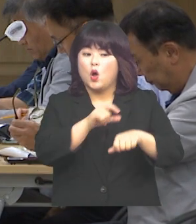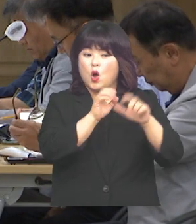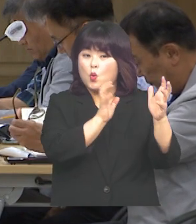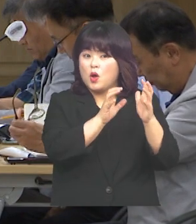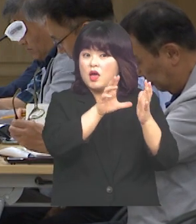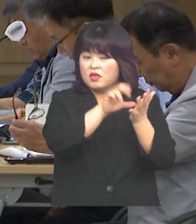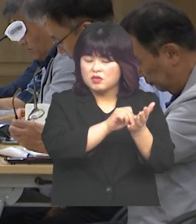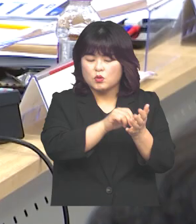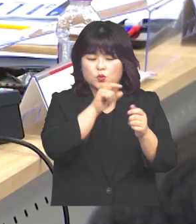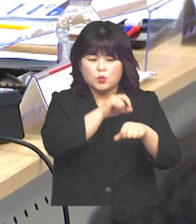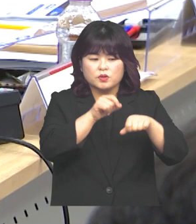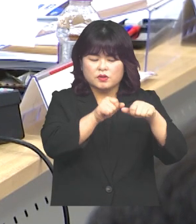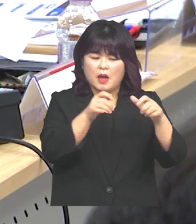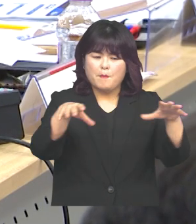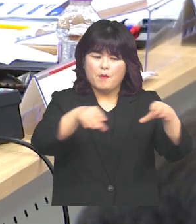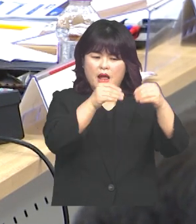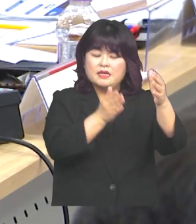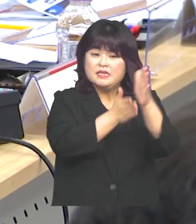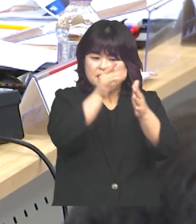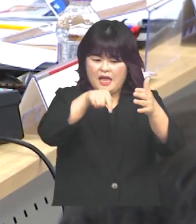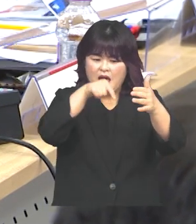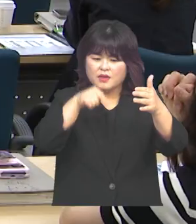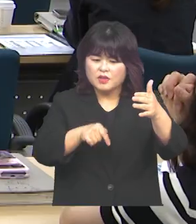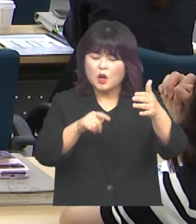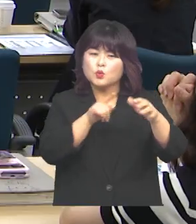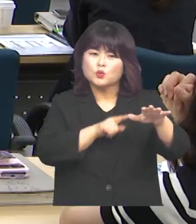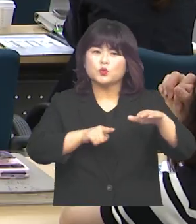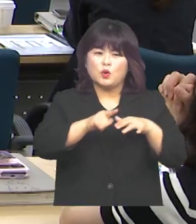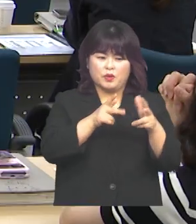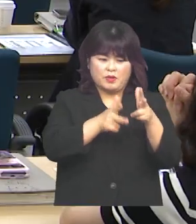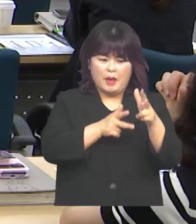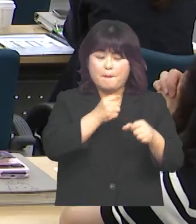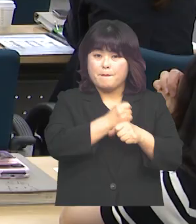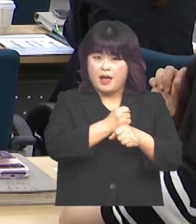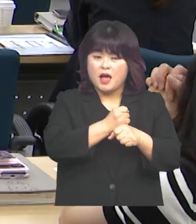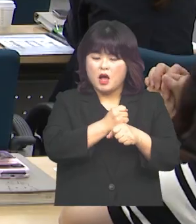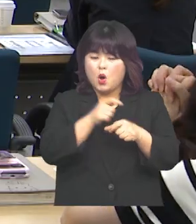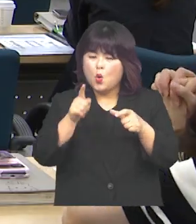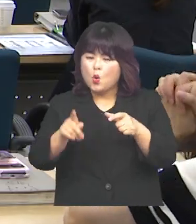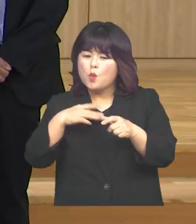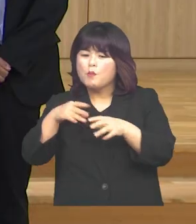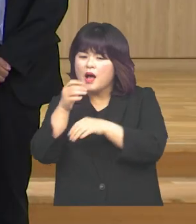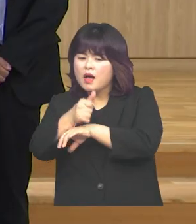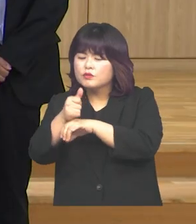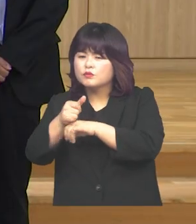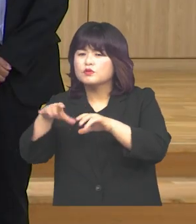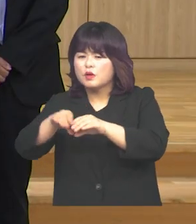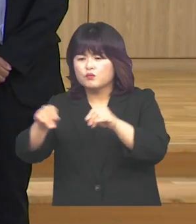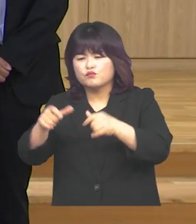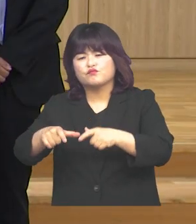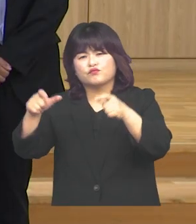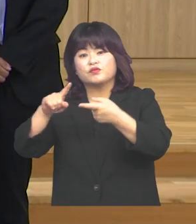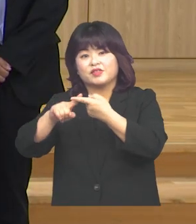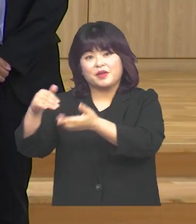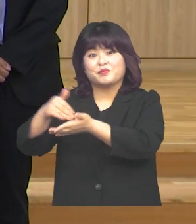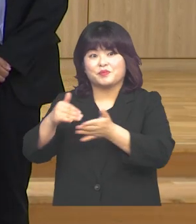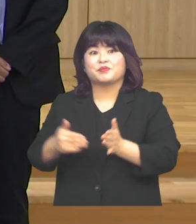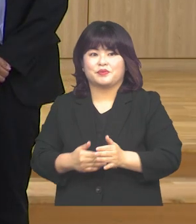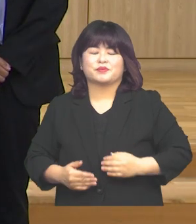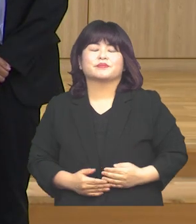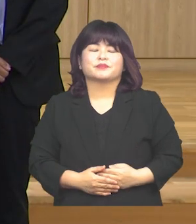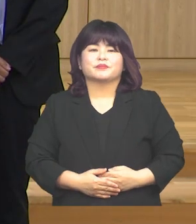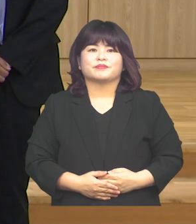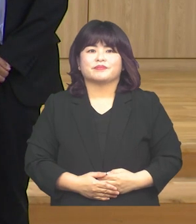이날 회의에서는 플랫폼시티 내 도시첨단 산업단지 조성, 반도체 산업용지 확대 방안 등의 안건이 논의됐습니다.